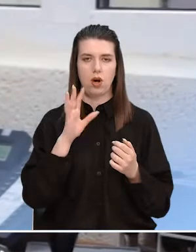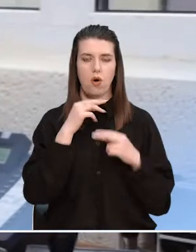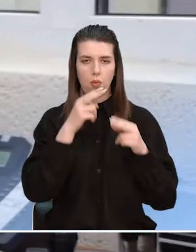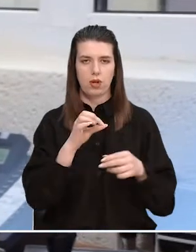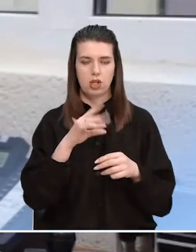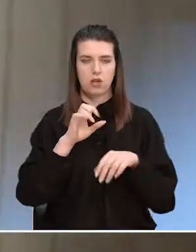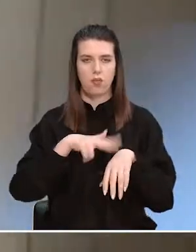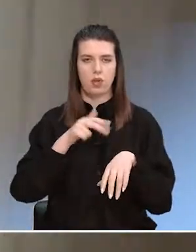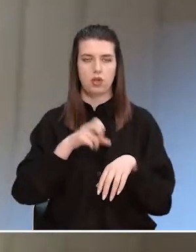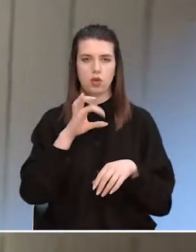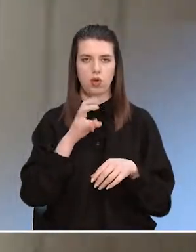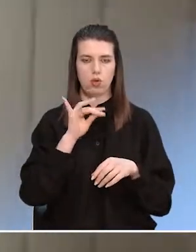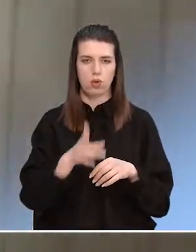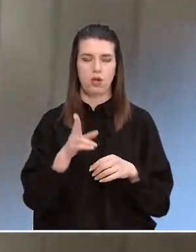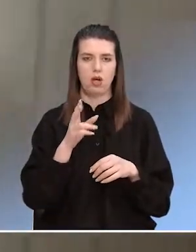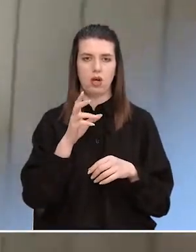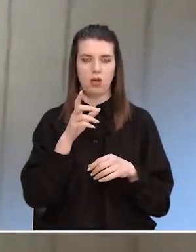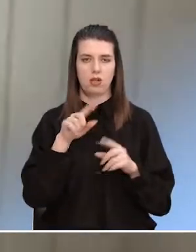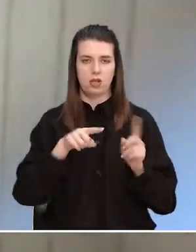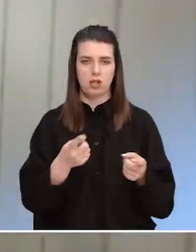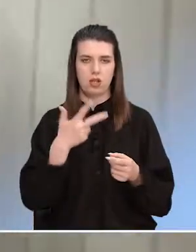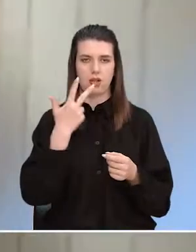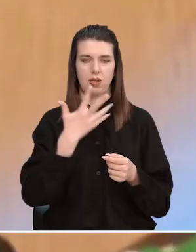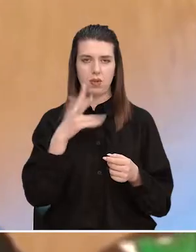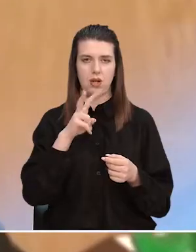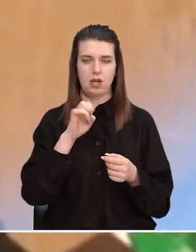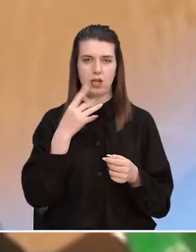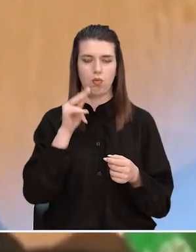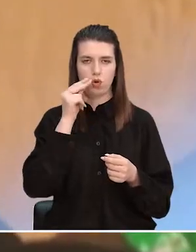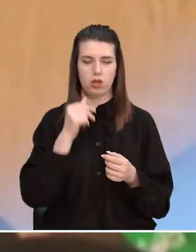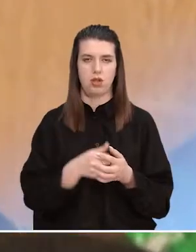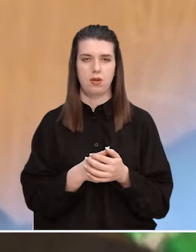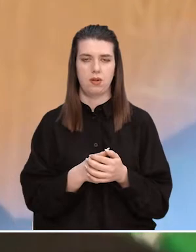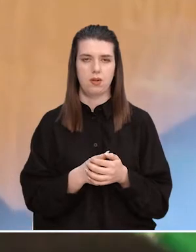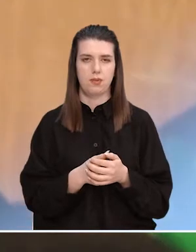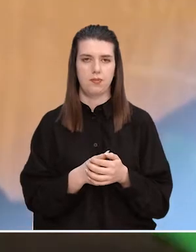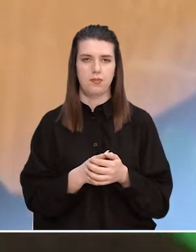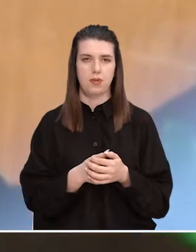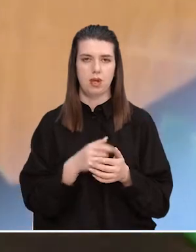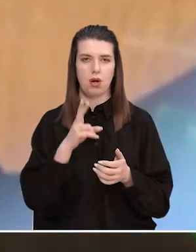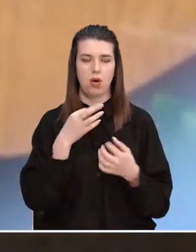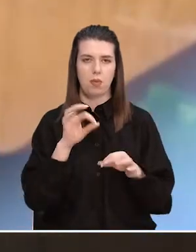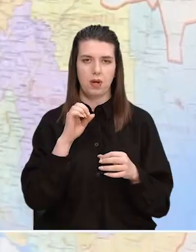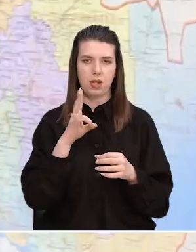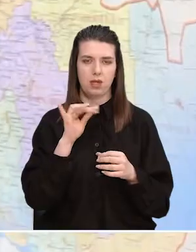несколько часов после ее обращения в полицию сотрудники уголовного розыска задержали 35-летнего мужчину